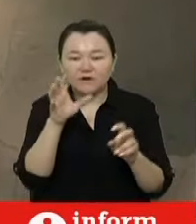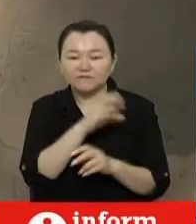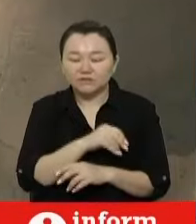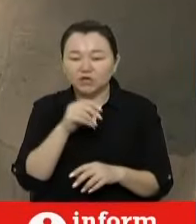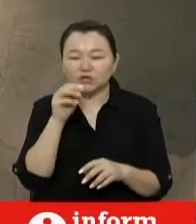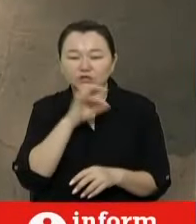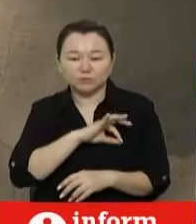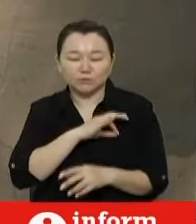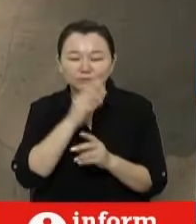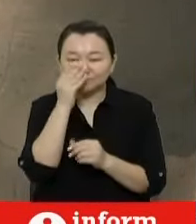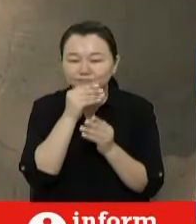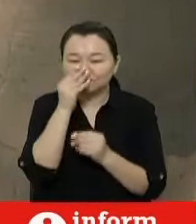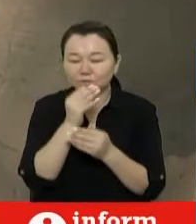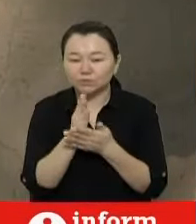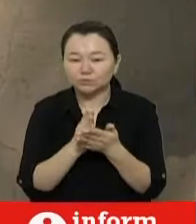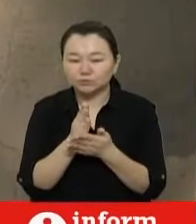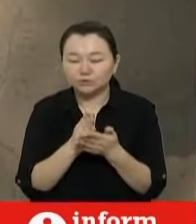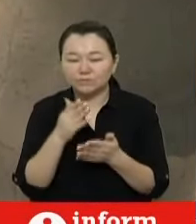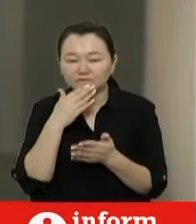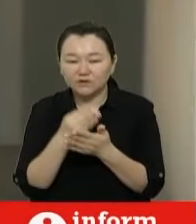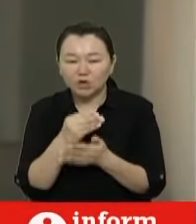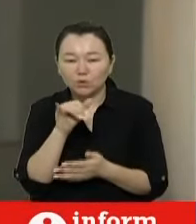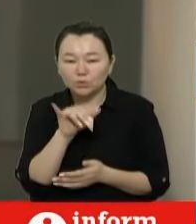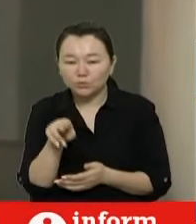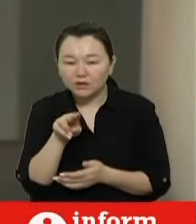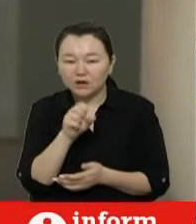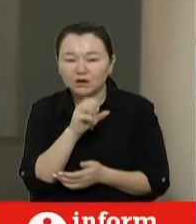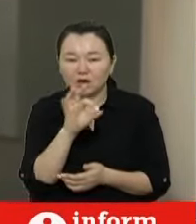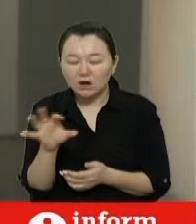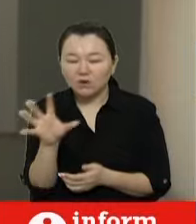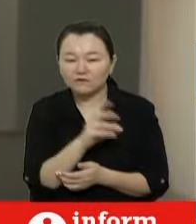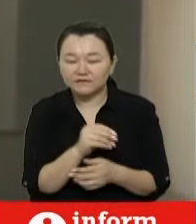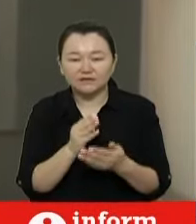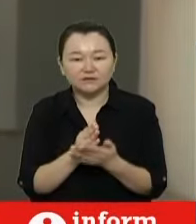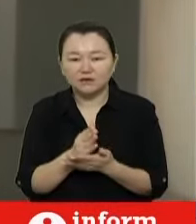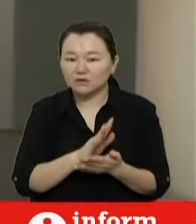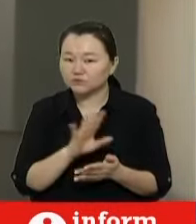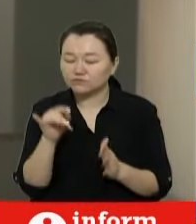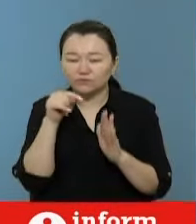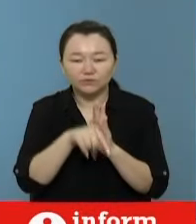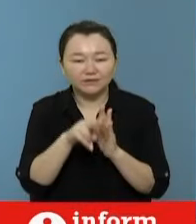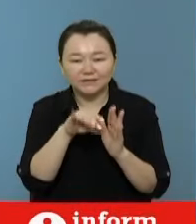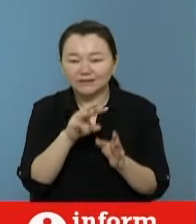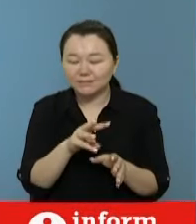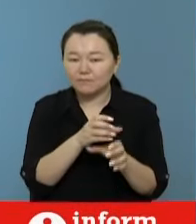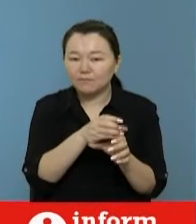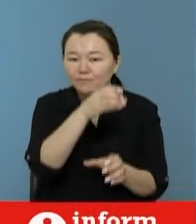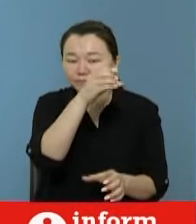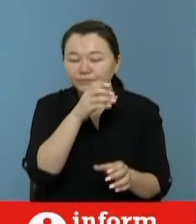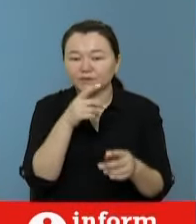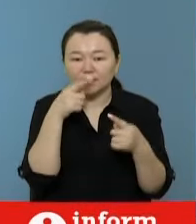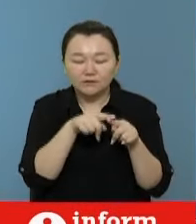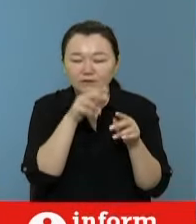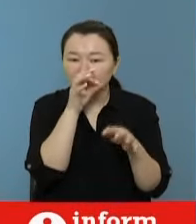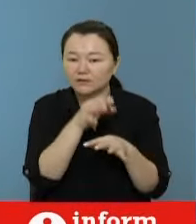используют поддельные служебные удостоверения. Сейчас в АО «Кастрансгаз» и МАК не обслуживают внутридомовое газовое оборудование. Там